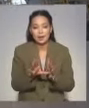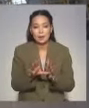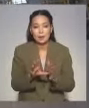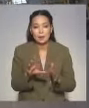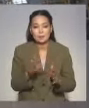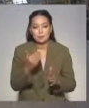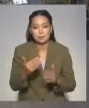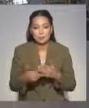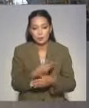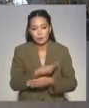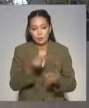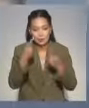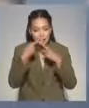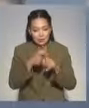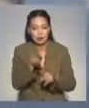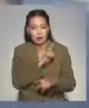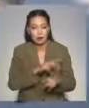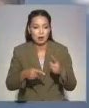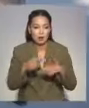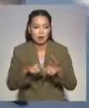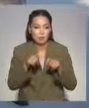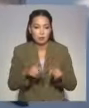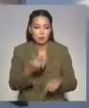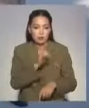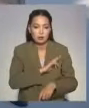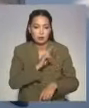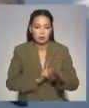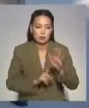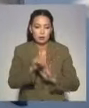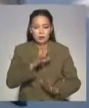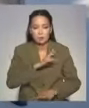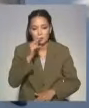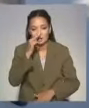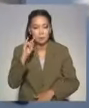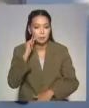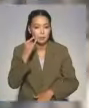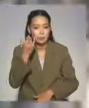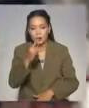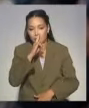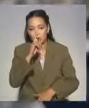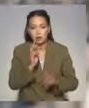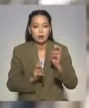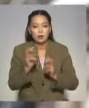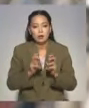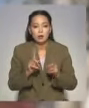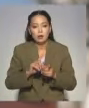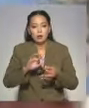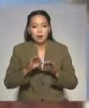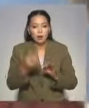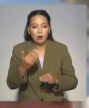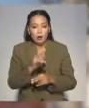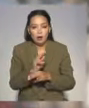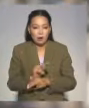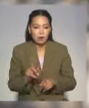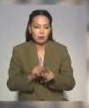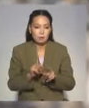беріліп, технологиялық қондырғыларды іске қосу, баптау жүргізіле бастады. Шымкент және Павлодардағы мұнай өңдеу зауыттарының күрделі жөндеуге жабылғанын